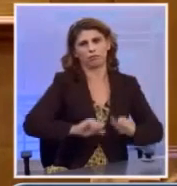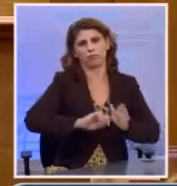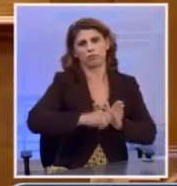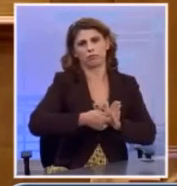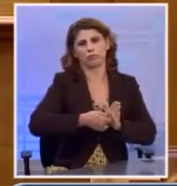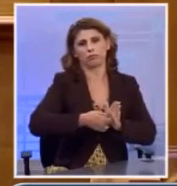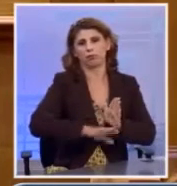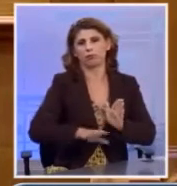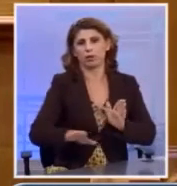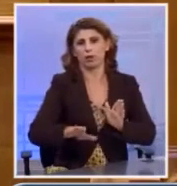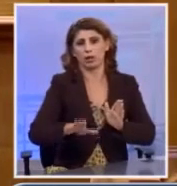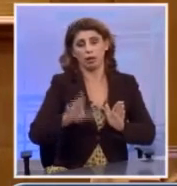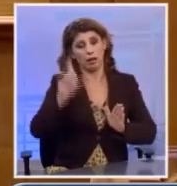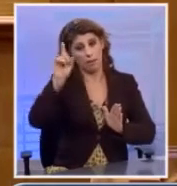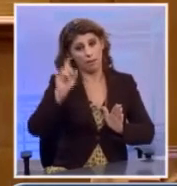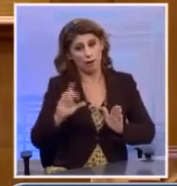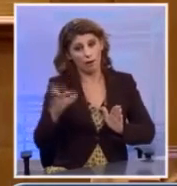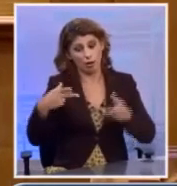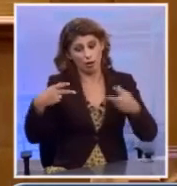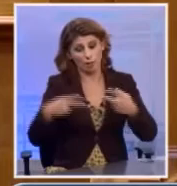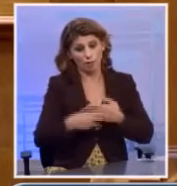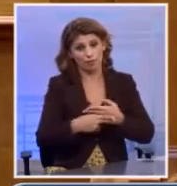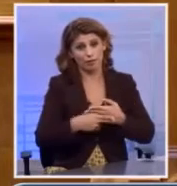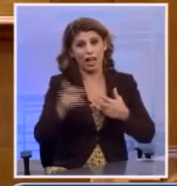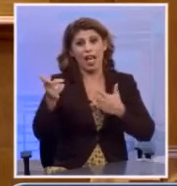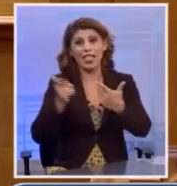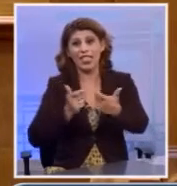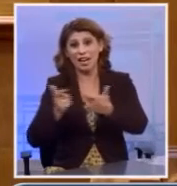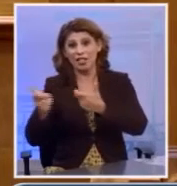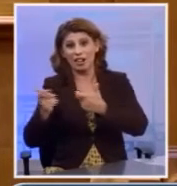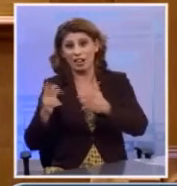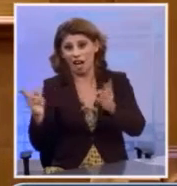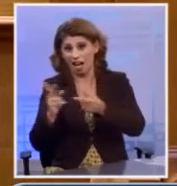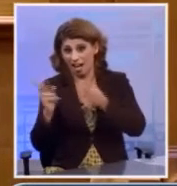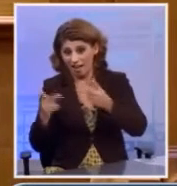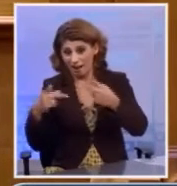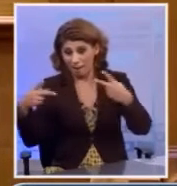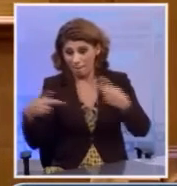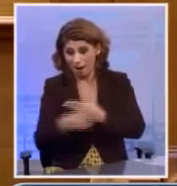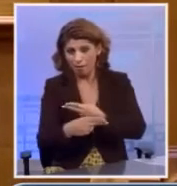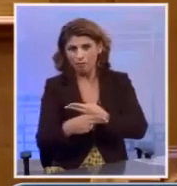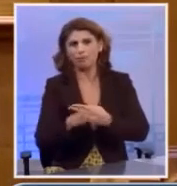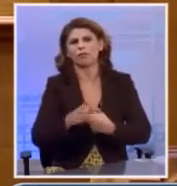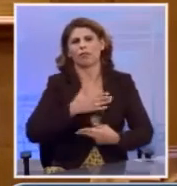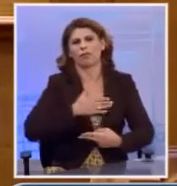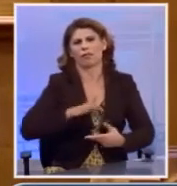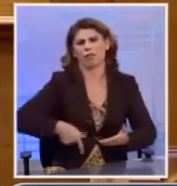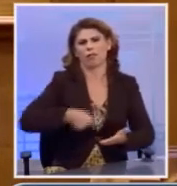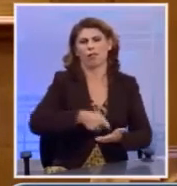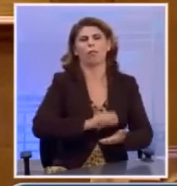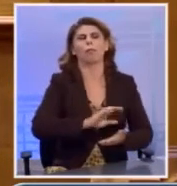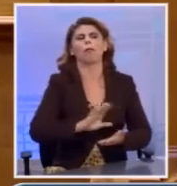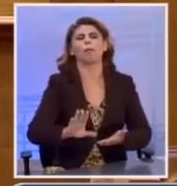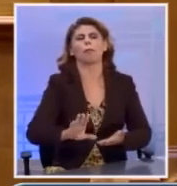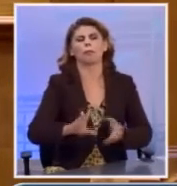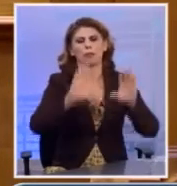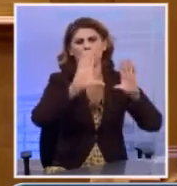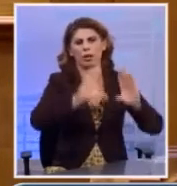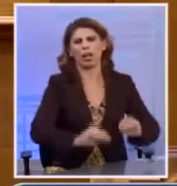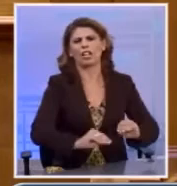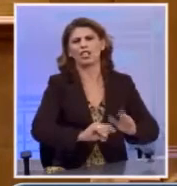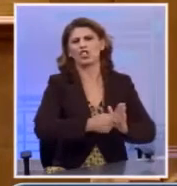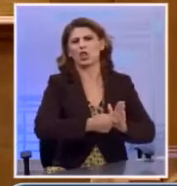Προφανώς, όταν κόπηκε η δανειοδότηση με αέρα, κύριε Μητσοτάκη. Ήταν σε αυτή την